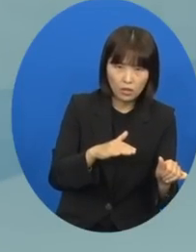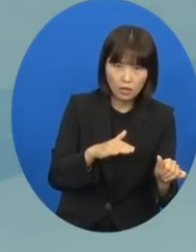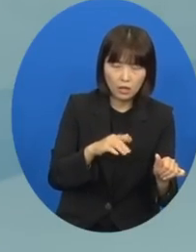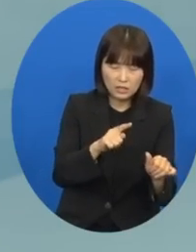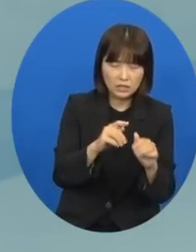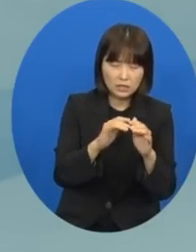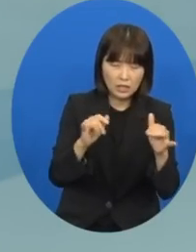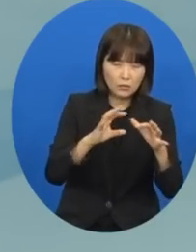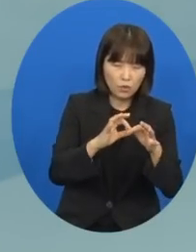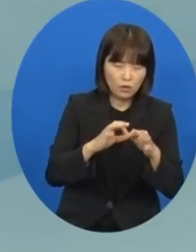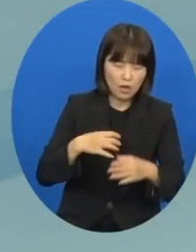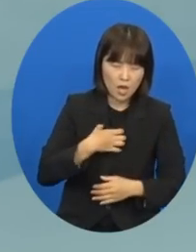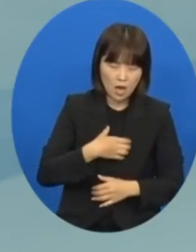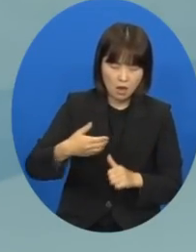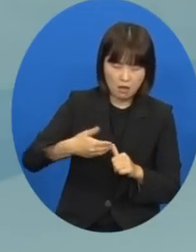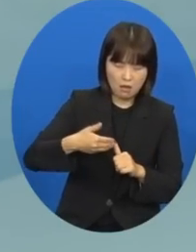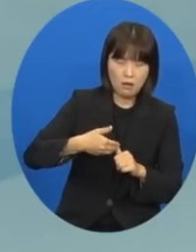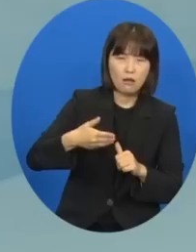괴롭힙니다.